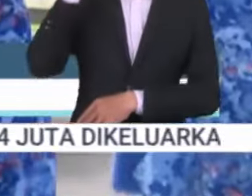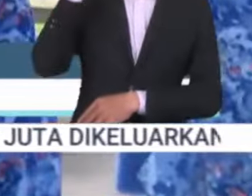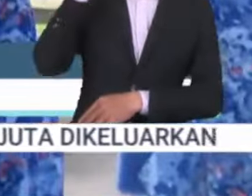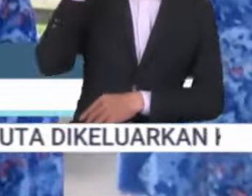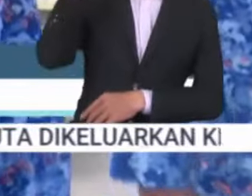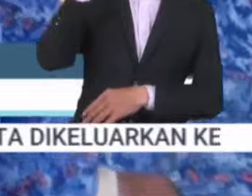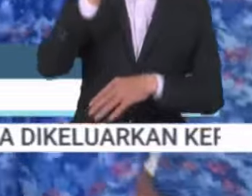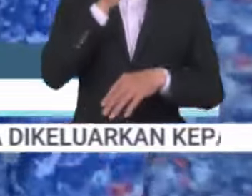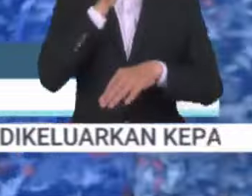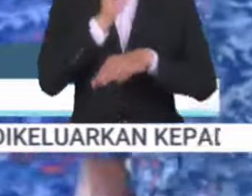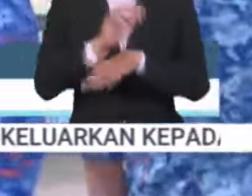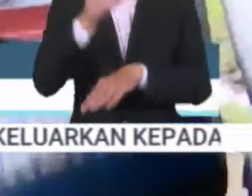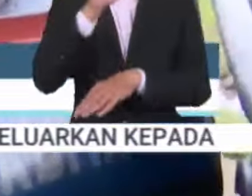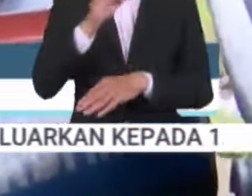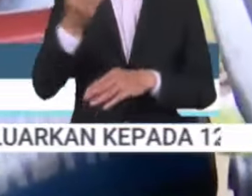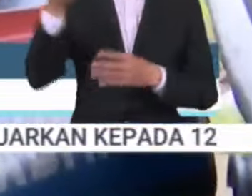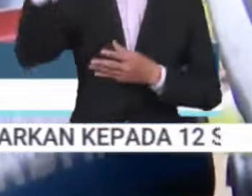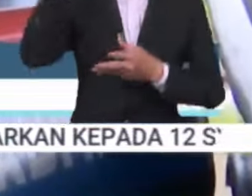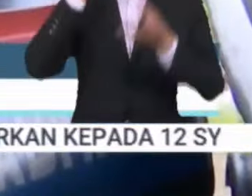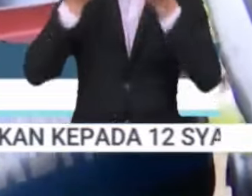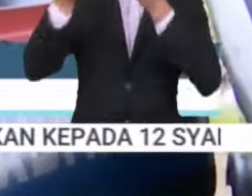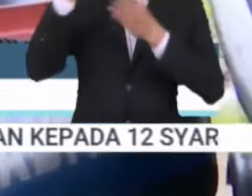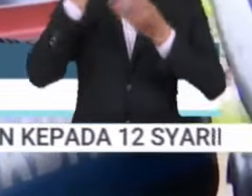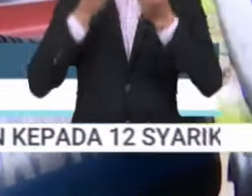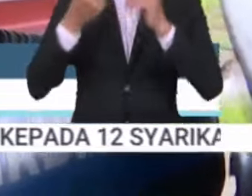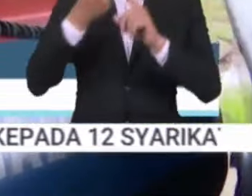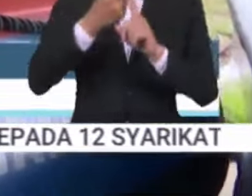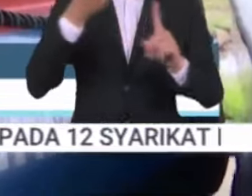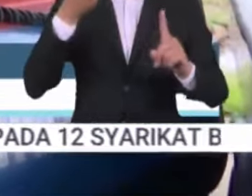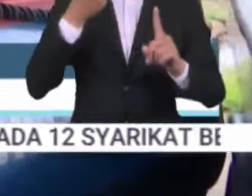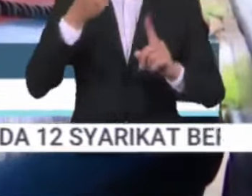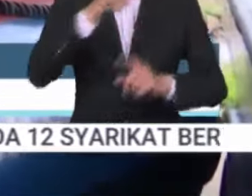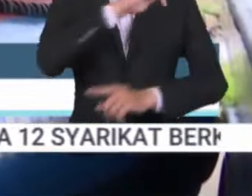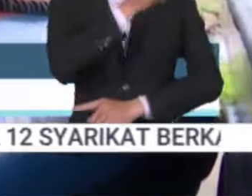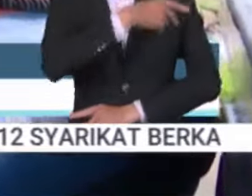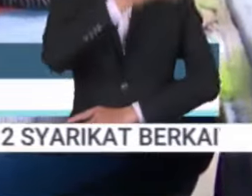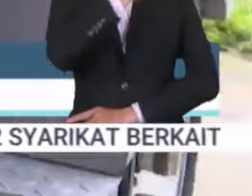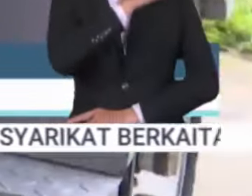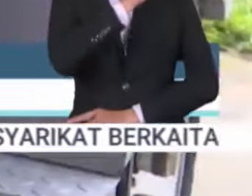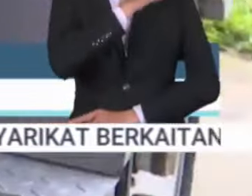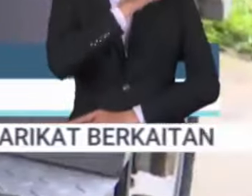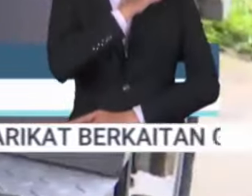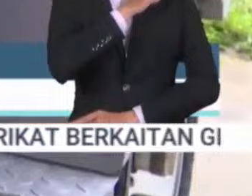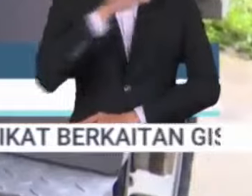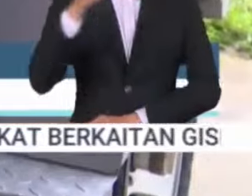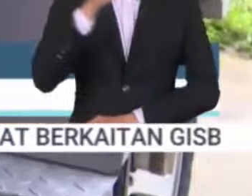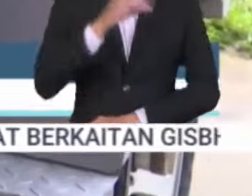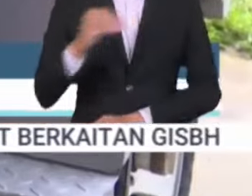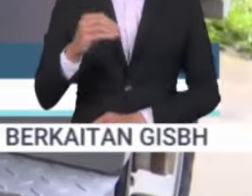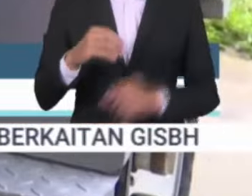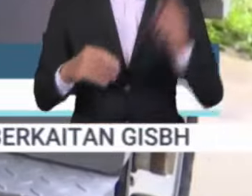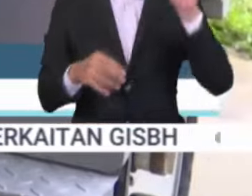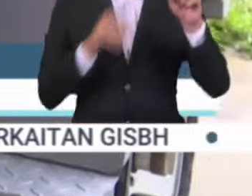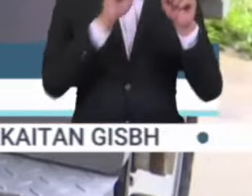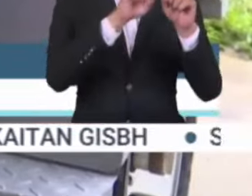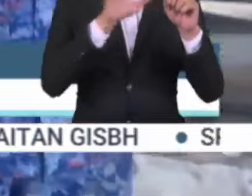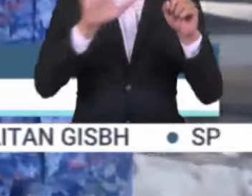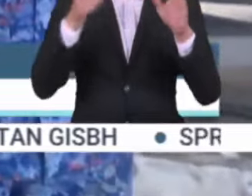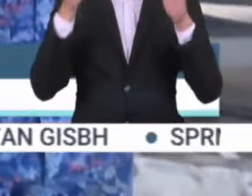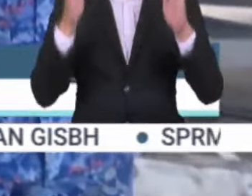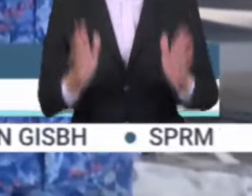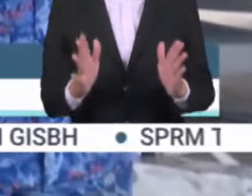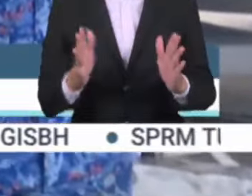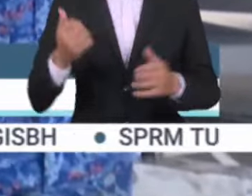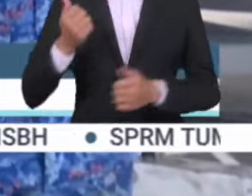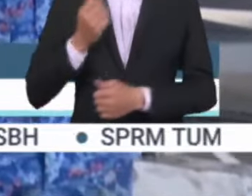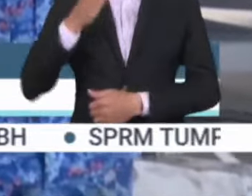amaran bencana dan mendapatkan maklumat sahih daripada pihak berkuasa. Dalam pada itu, seramai 250 anggota